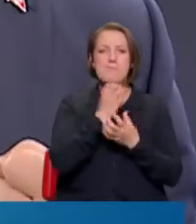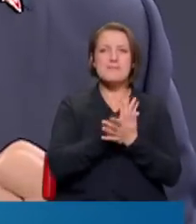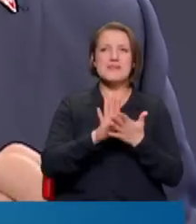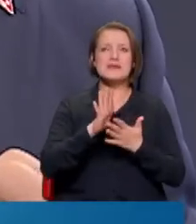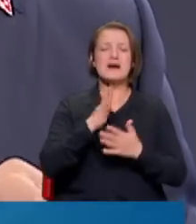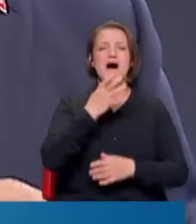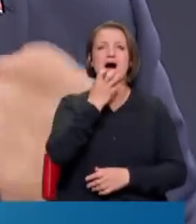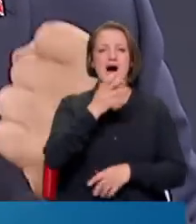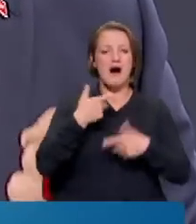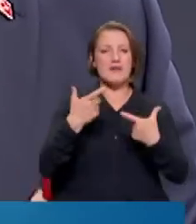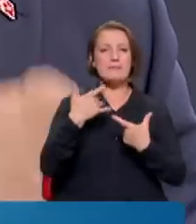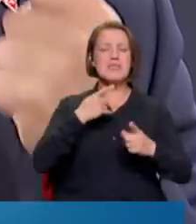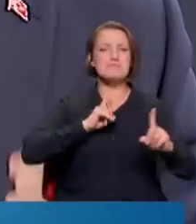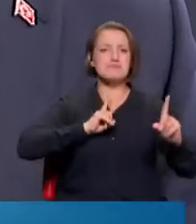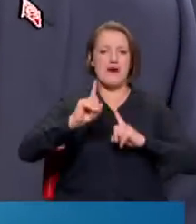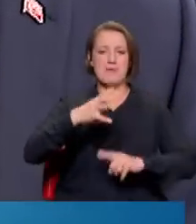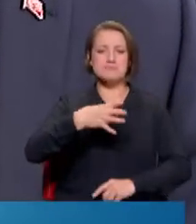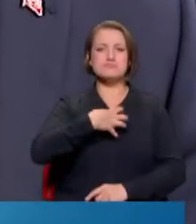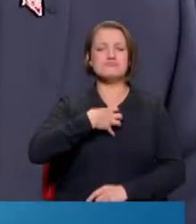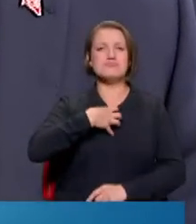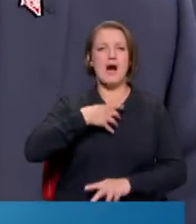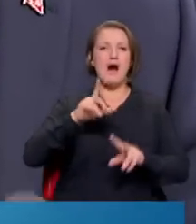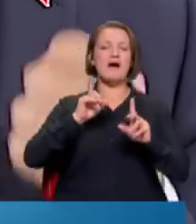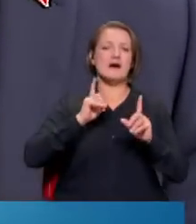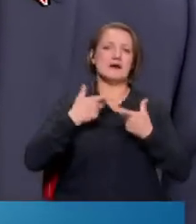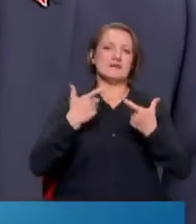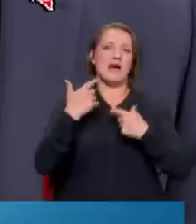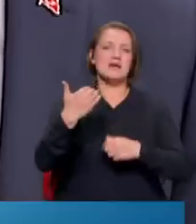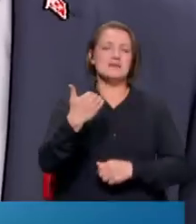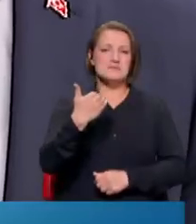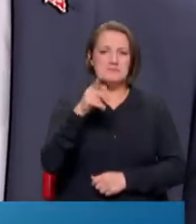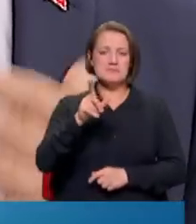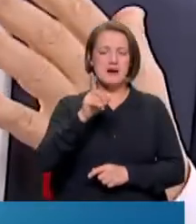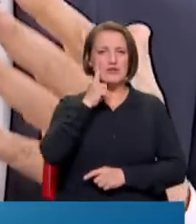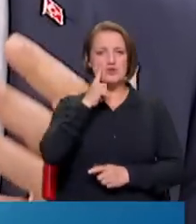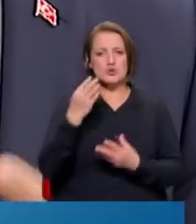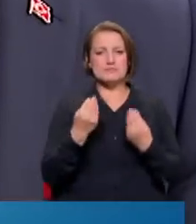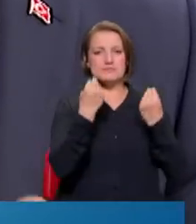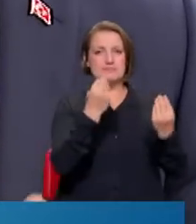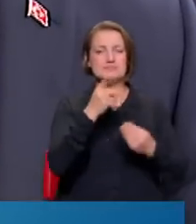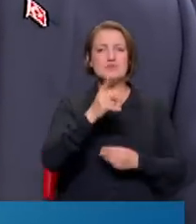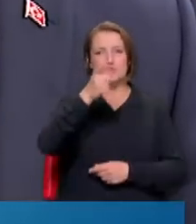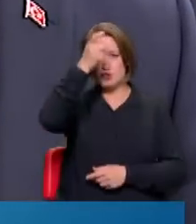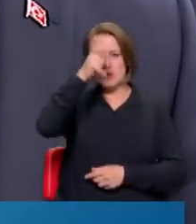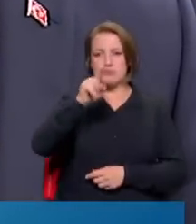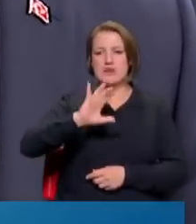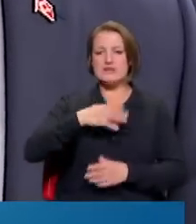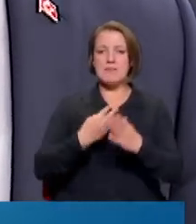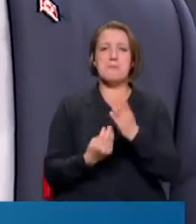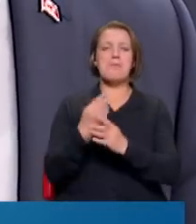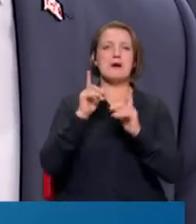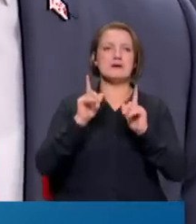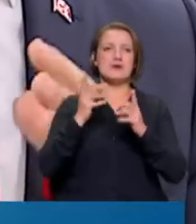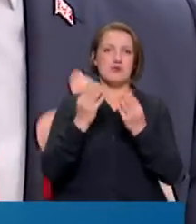şahsi davamdır demiştir Onun için Hatay Atatürk'ün emanetidir ve Türkiye Bu emanete çok daha fazla sahip olmalıdır